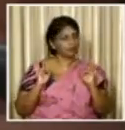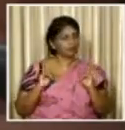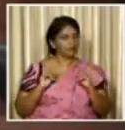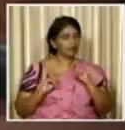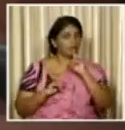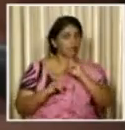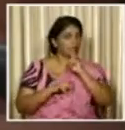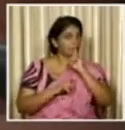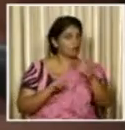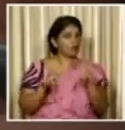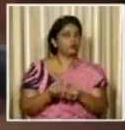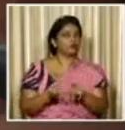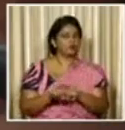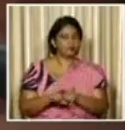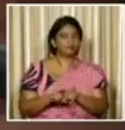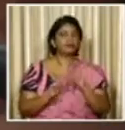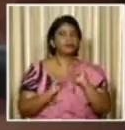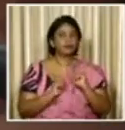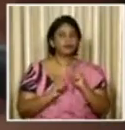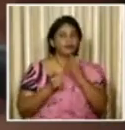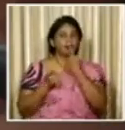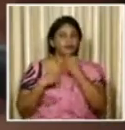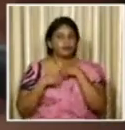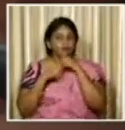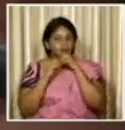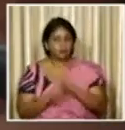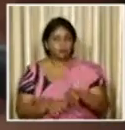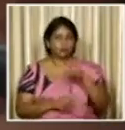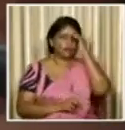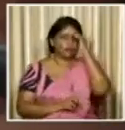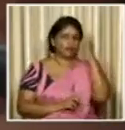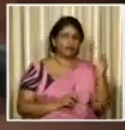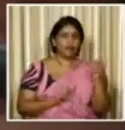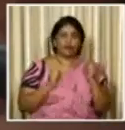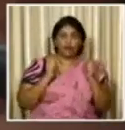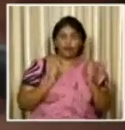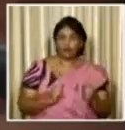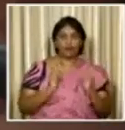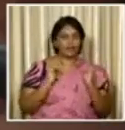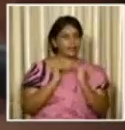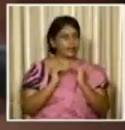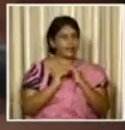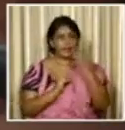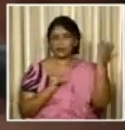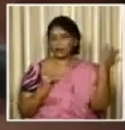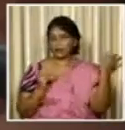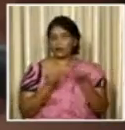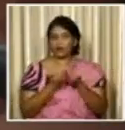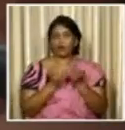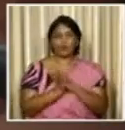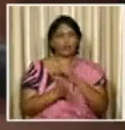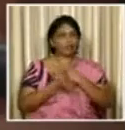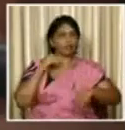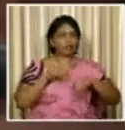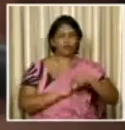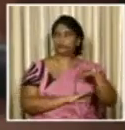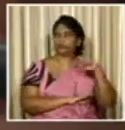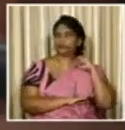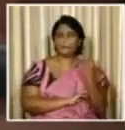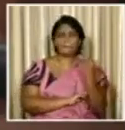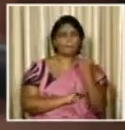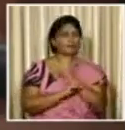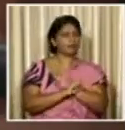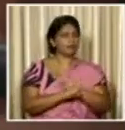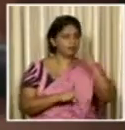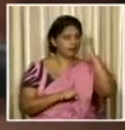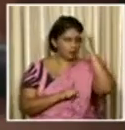Kiyana Eva Anu Hey, Yatattechi Naayaki Puttuvata Obinneti Naayaki Tamantikala Deshapanla Paurushya Balayakneti